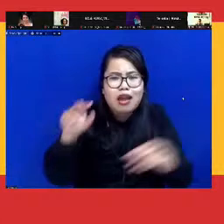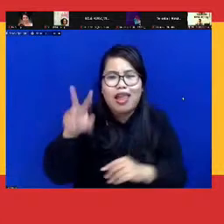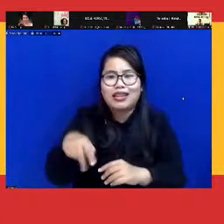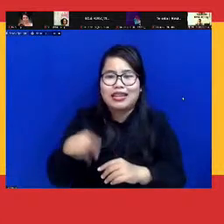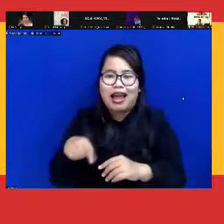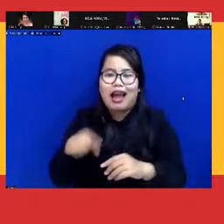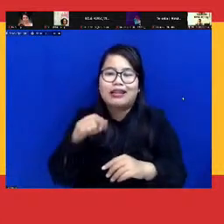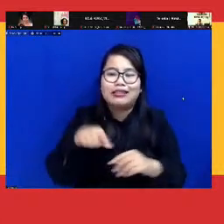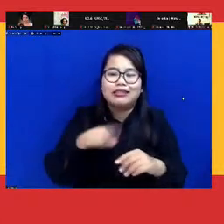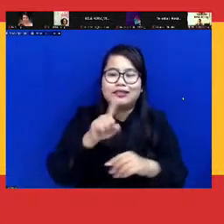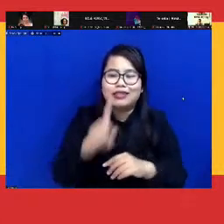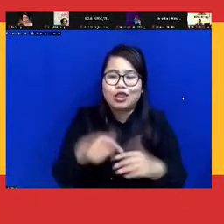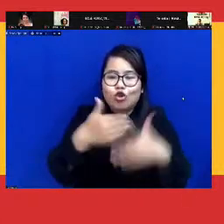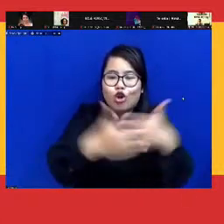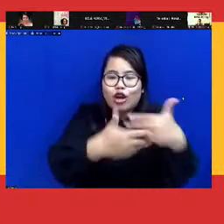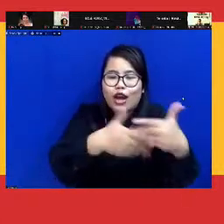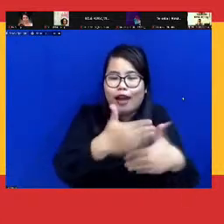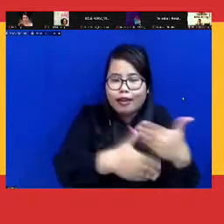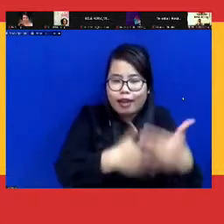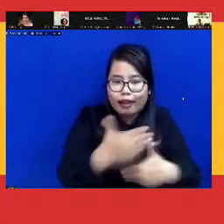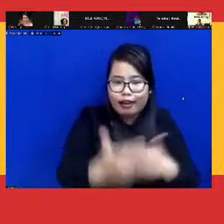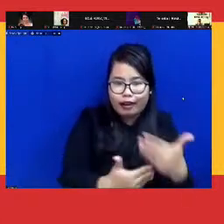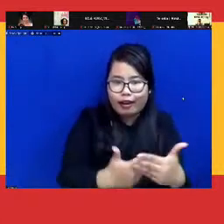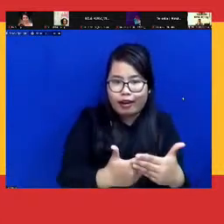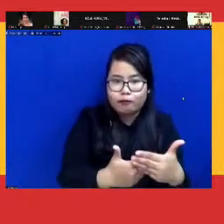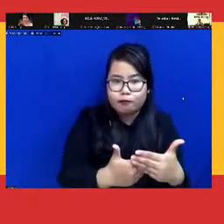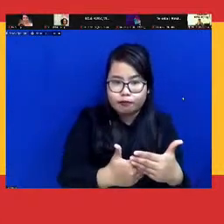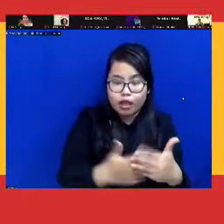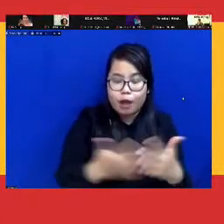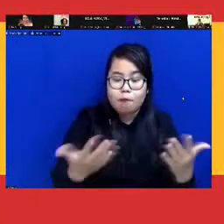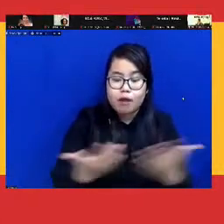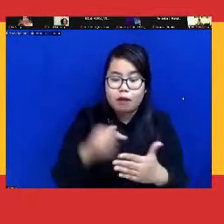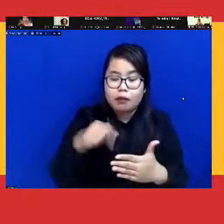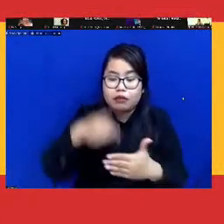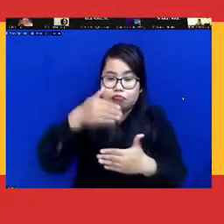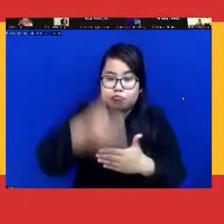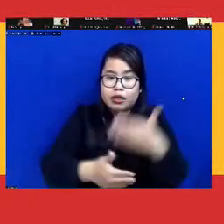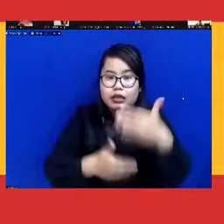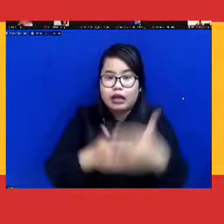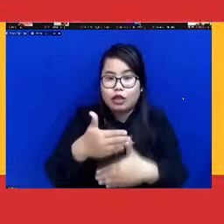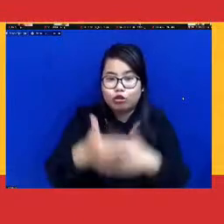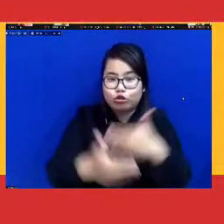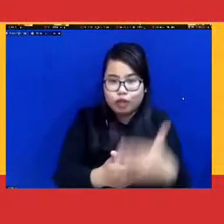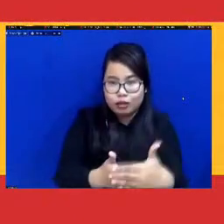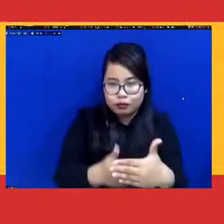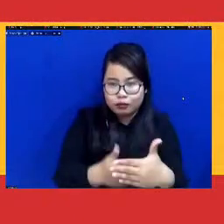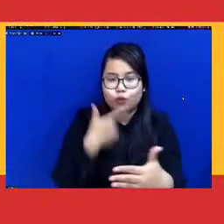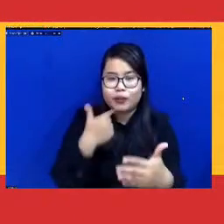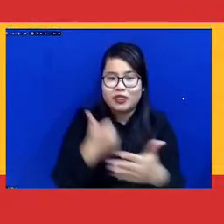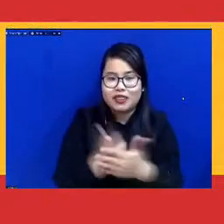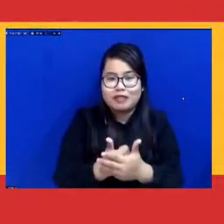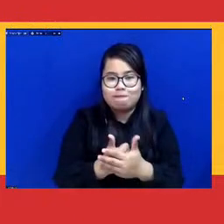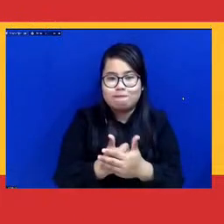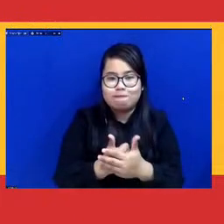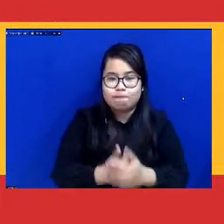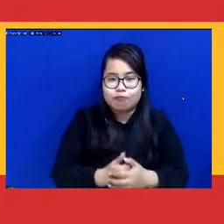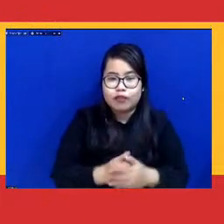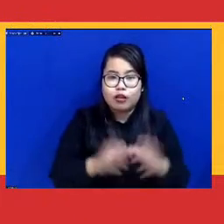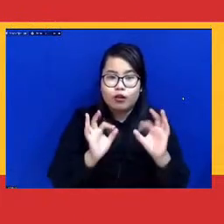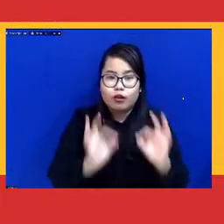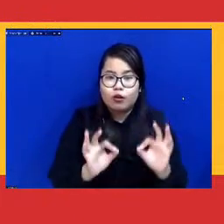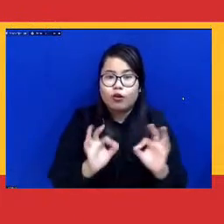rangkaian kalau kita bicara kontinum care-nya. Berkelanjutannya juga penting sekali. Nah,